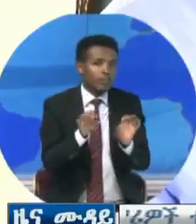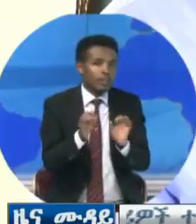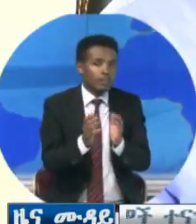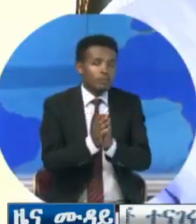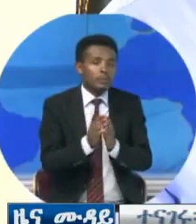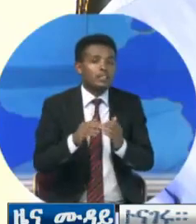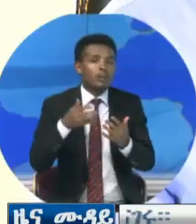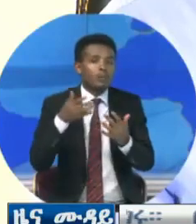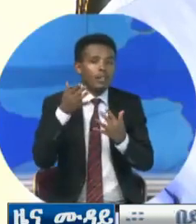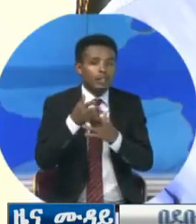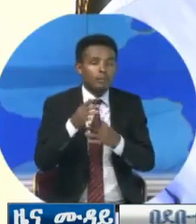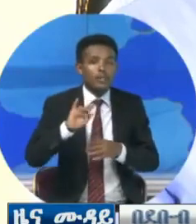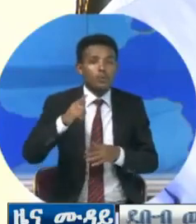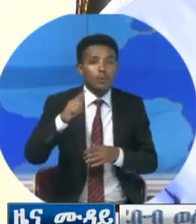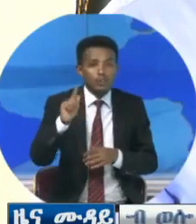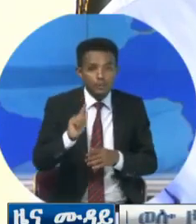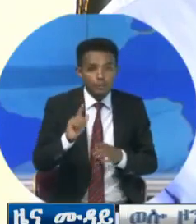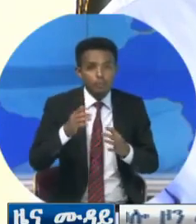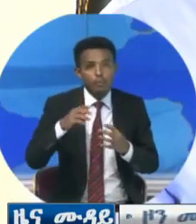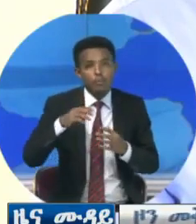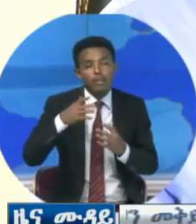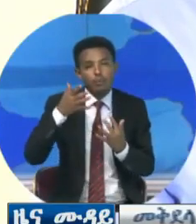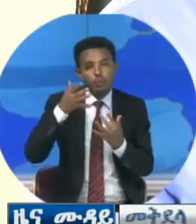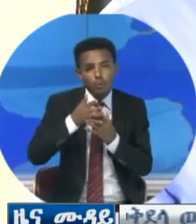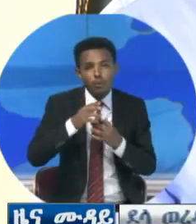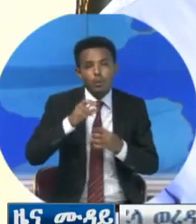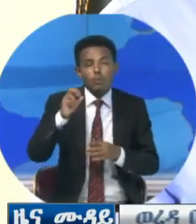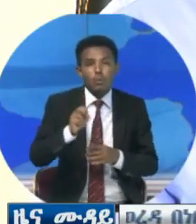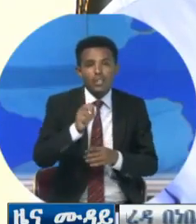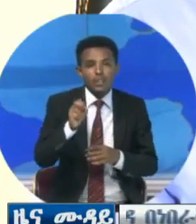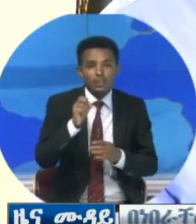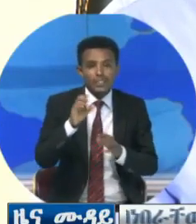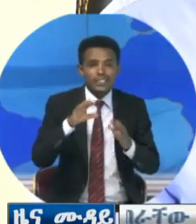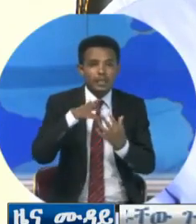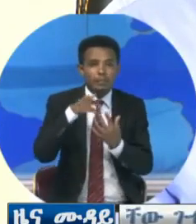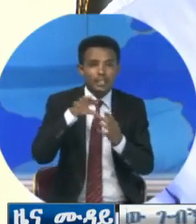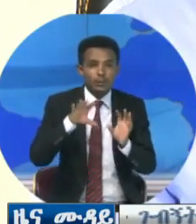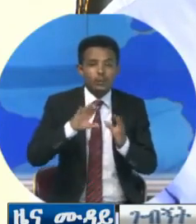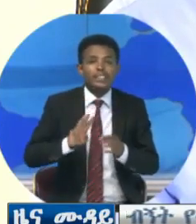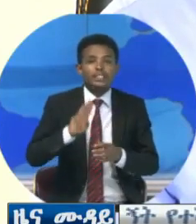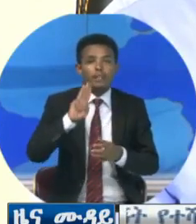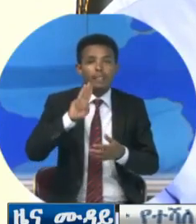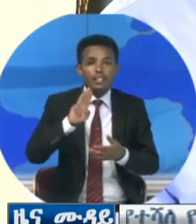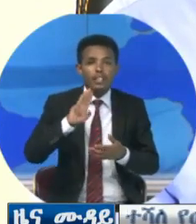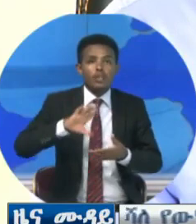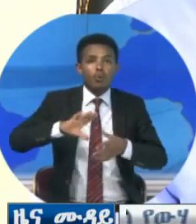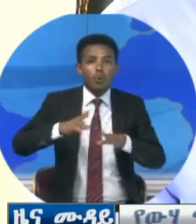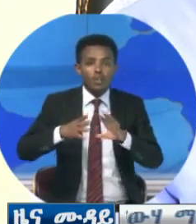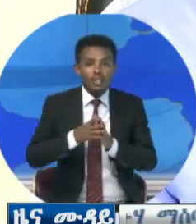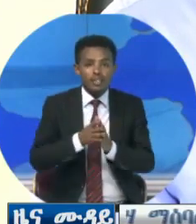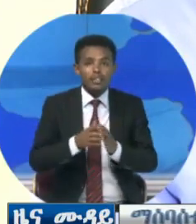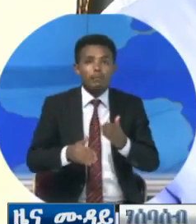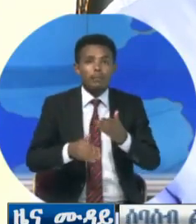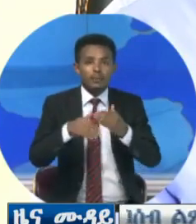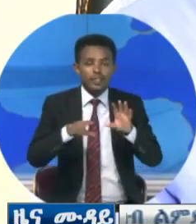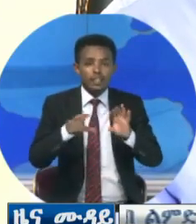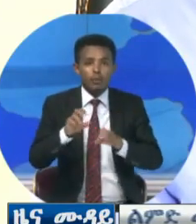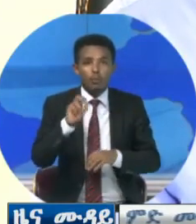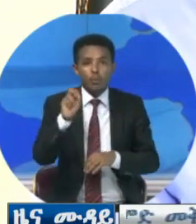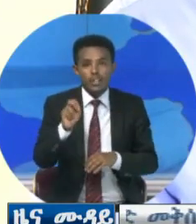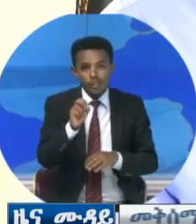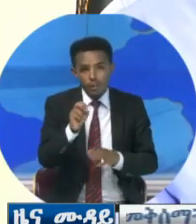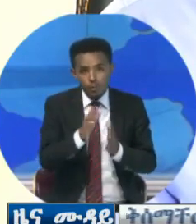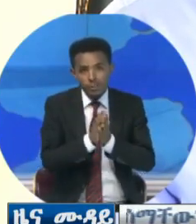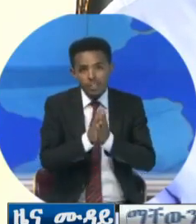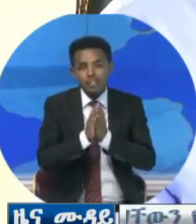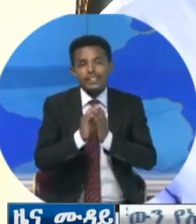በዞን በኩል ወረዳዎች እንዲመረጡ የማድረግ ስራ ተሰርቷል። ሰሜን ጎንደር ላይ ግንባታው የሚካሄድባቸው ወረዳዎች የመለየት